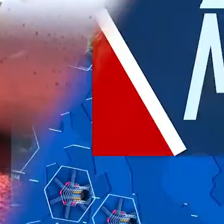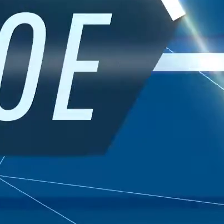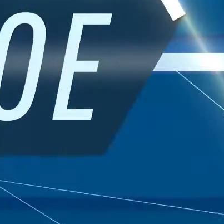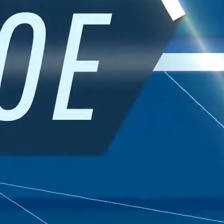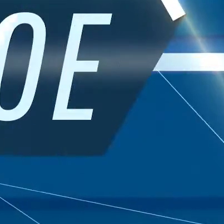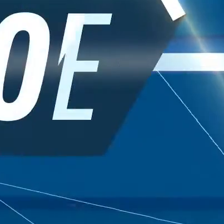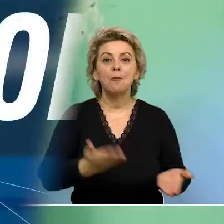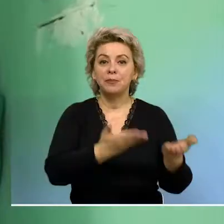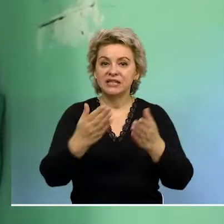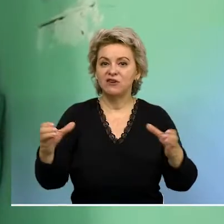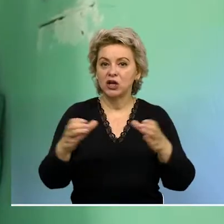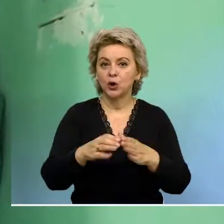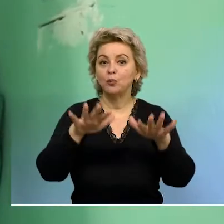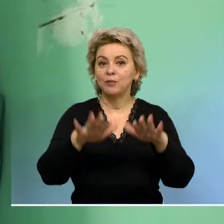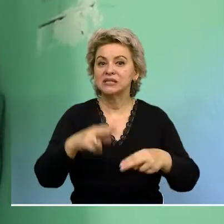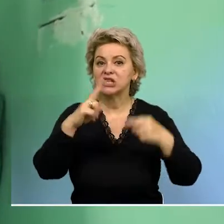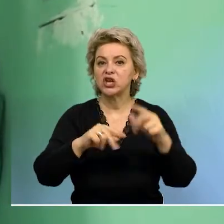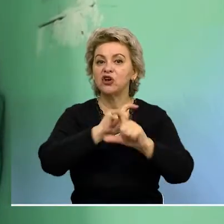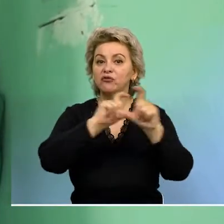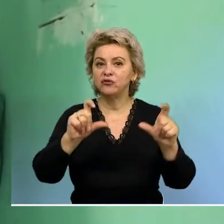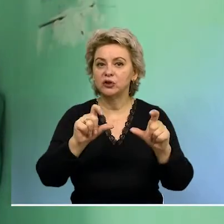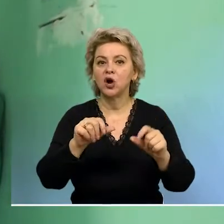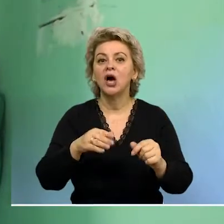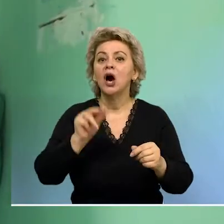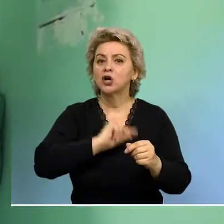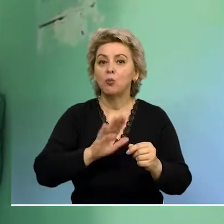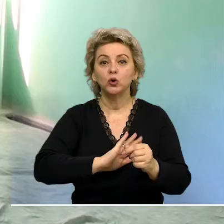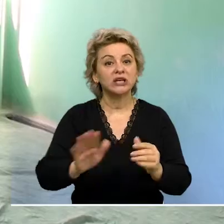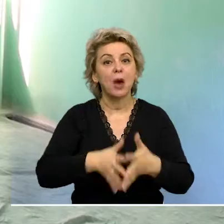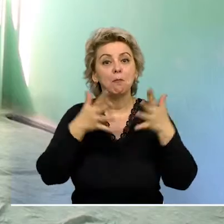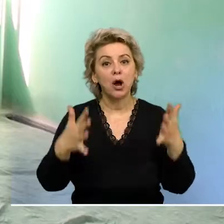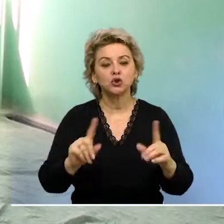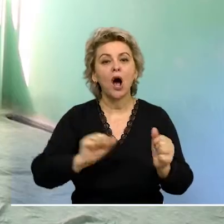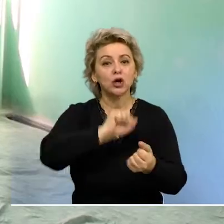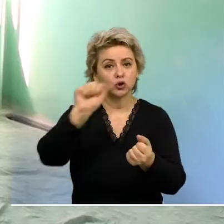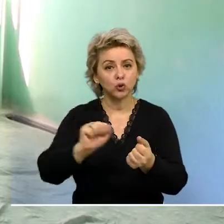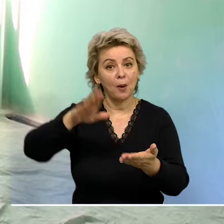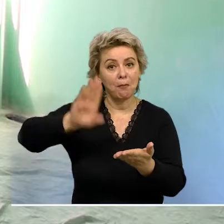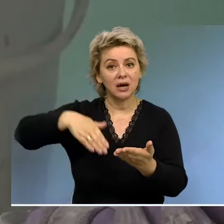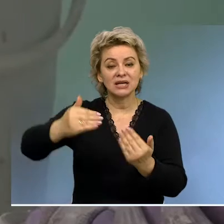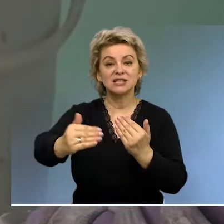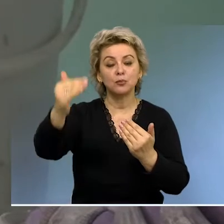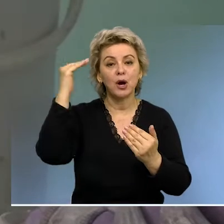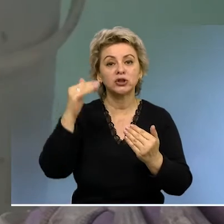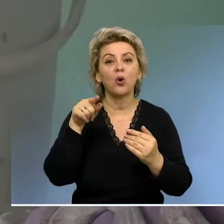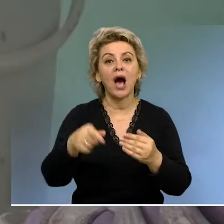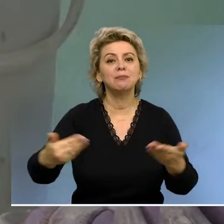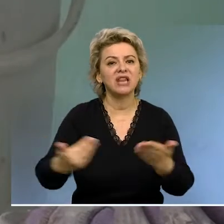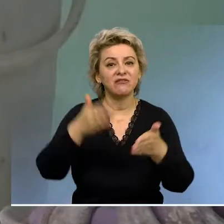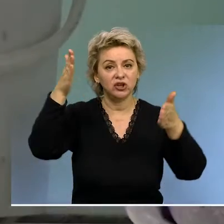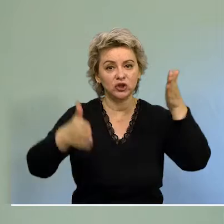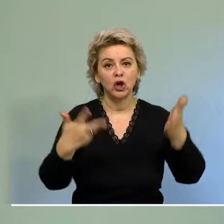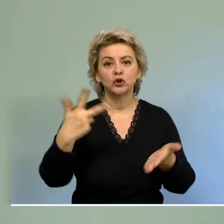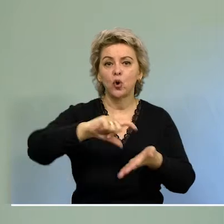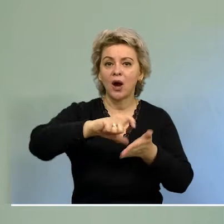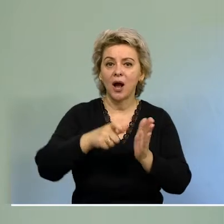местное». На ремонт позвали бригаду местной строительной фирмы. Фронт работ не такой уж и большой, а штукатурить и покрасить